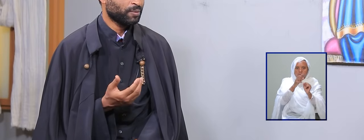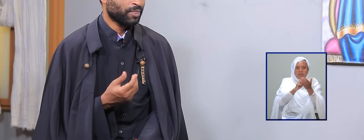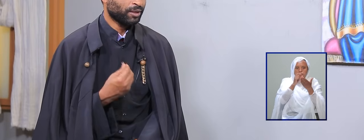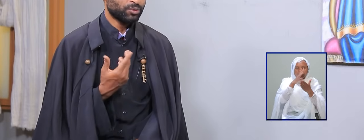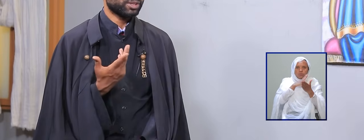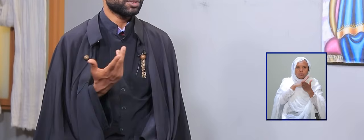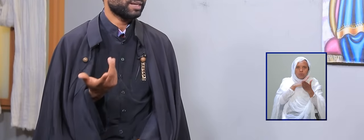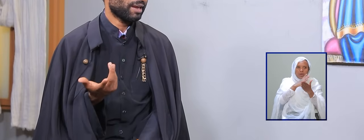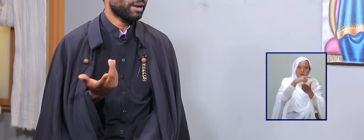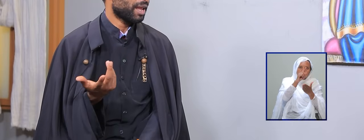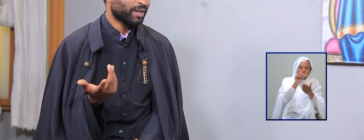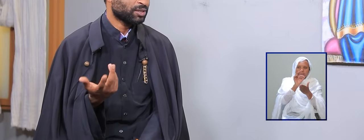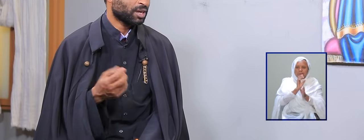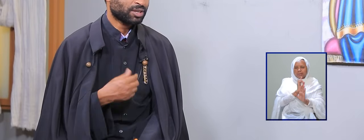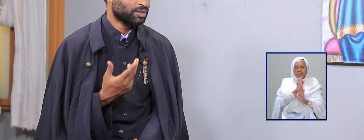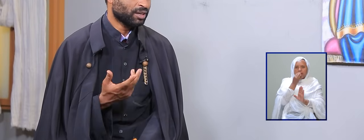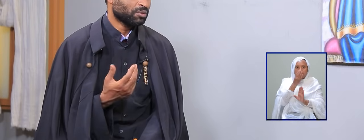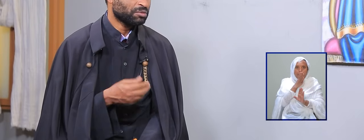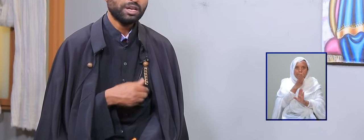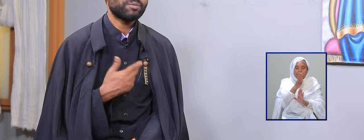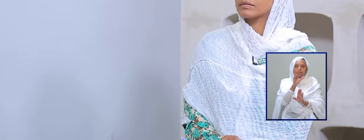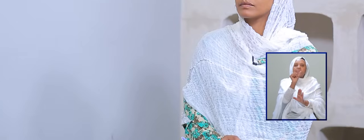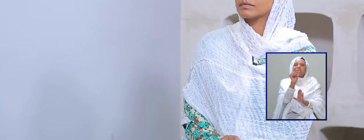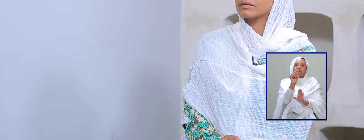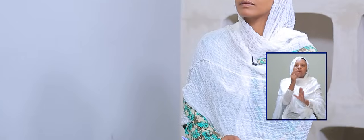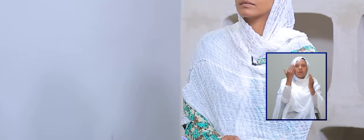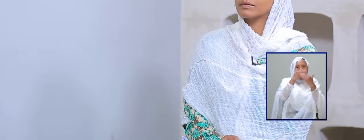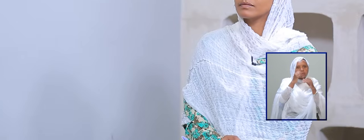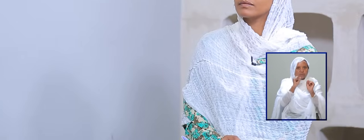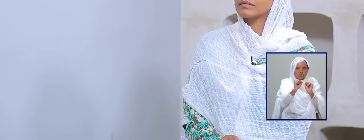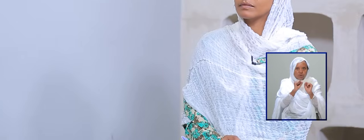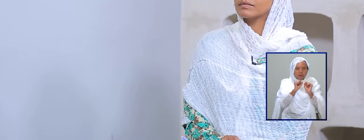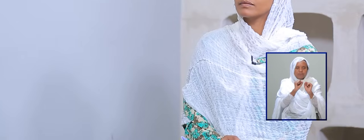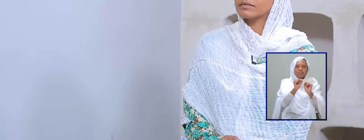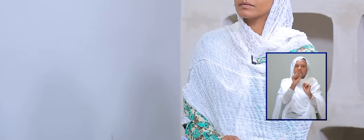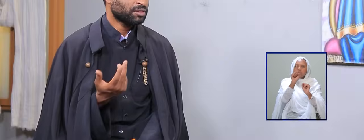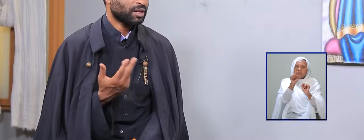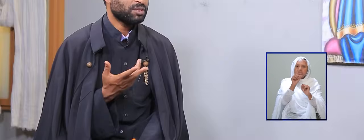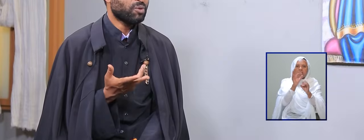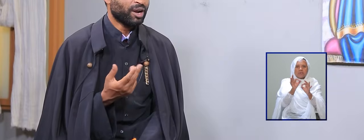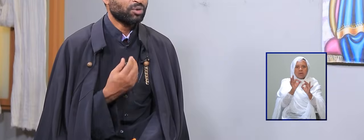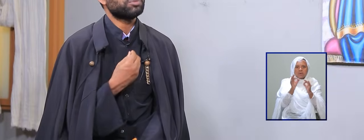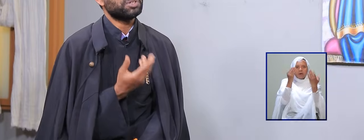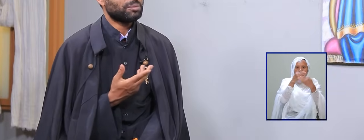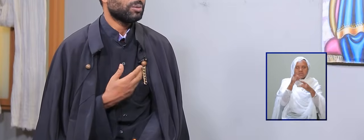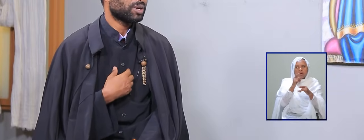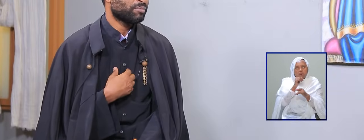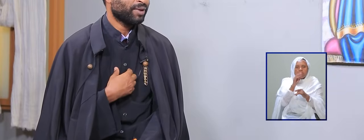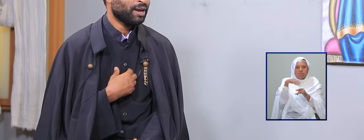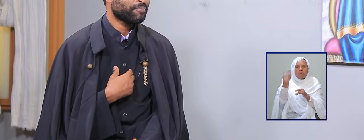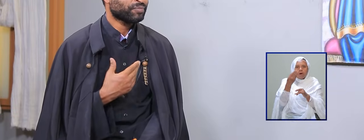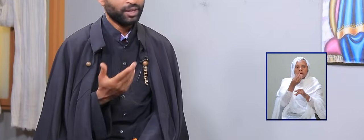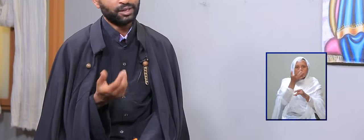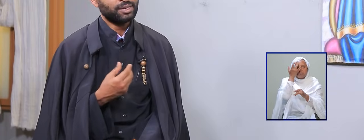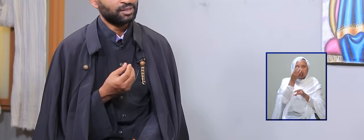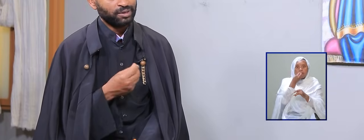ሰው ሂዶ 9 ሰዓት ላይበላ ይችላል። እስከ 11 ሊያመሽ ይችላል፣ ጀንበር እስክጠልቅ ድረስ እስከ 1 ሰዓት። ስለዚህ በኋላ እንደው ዝም ብዬ ምግቡን